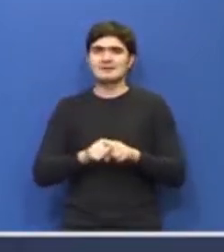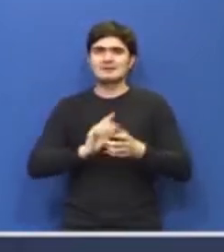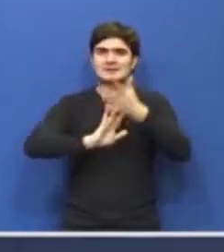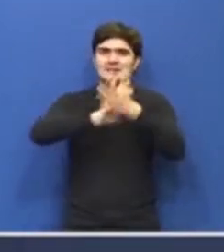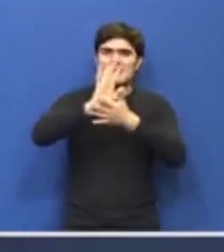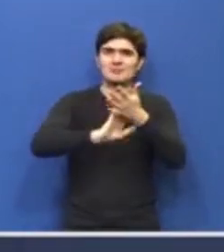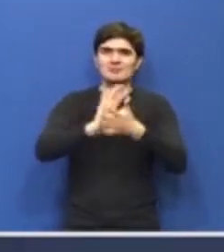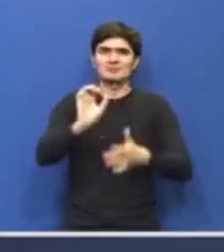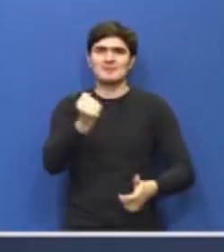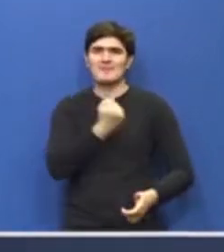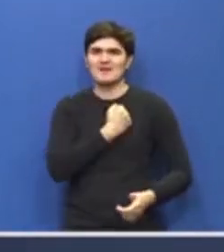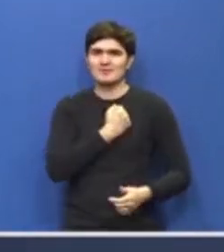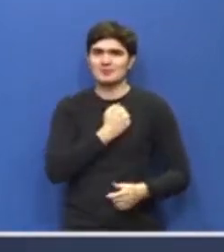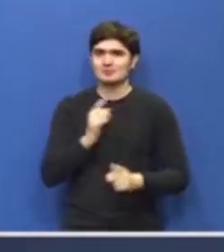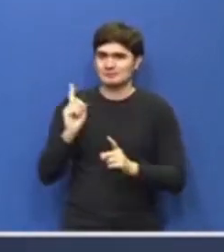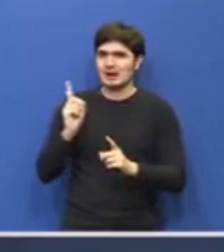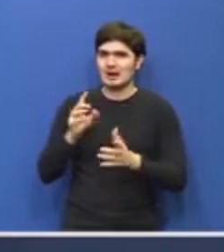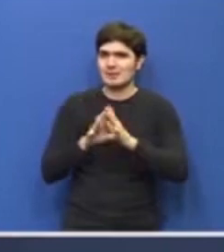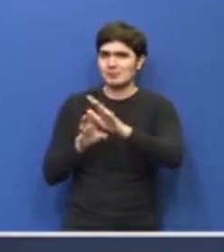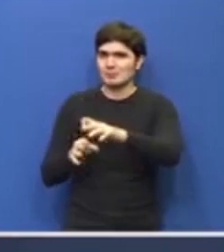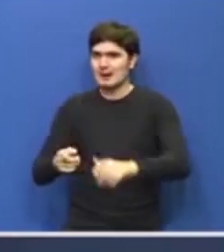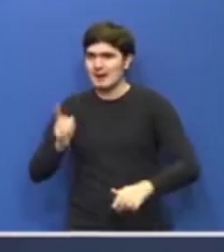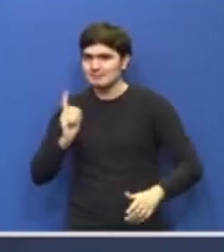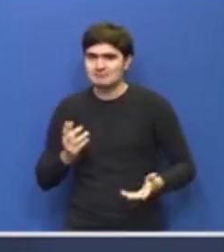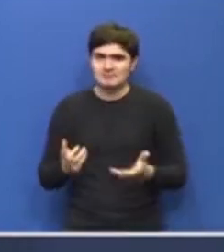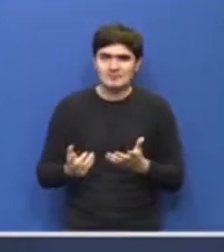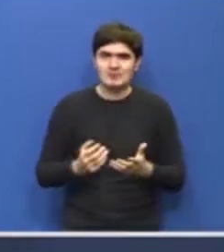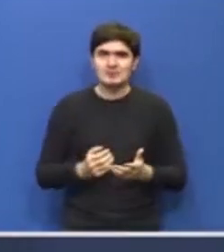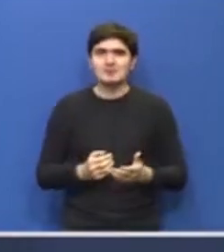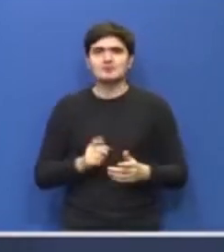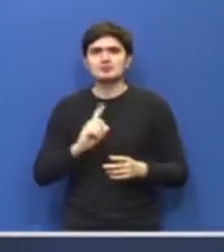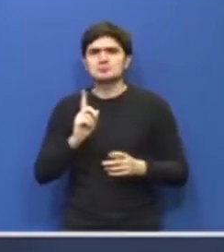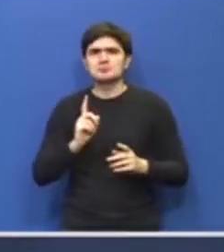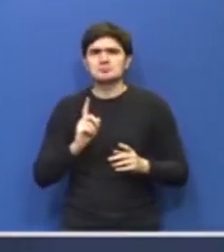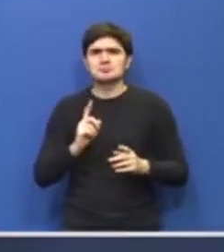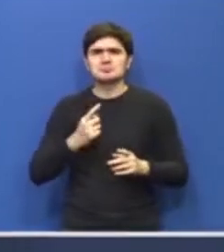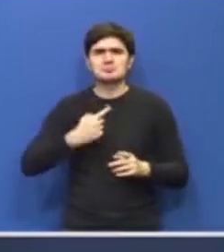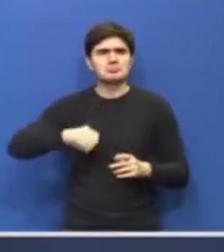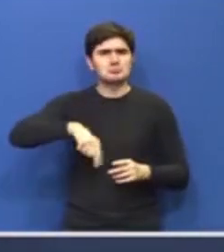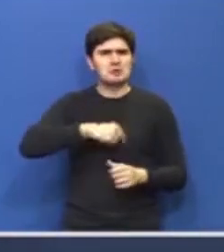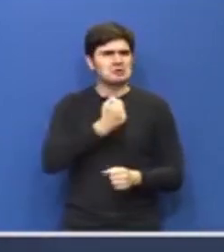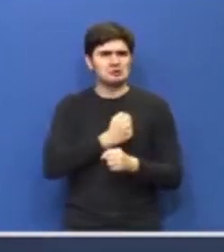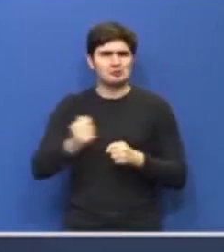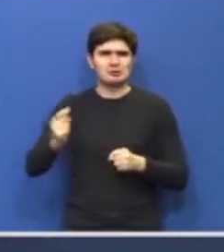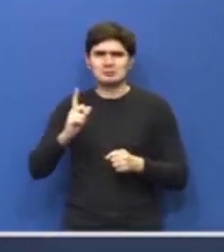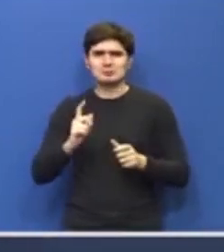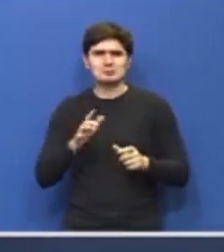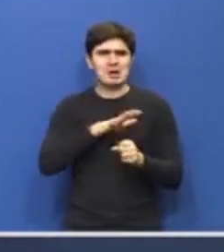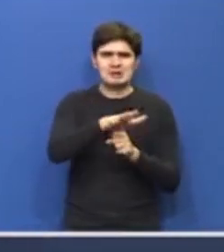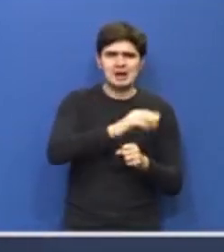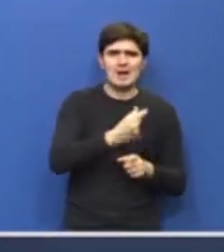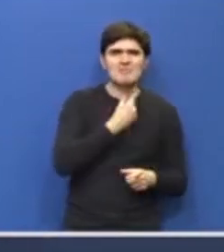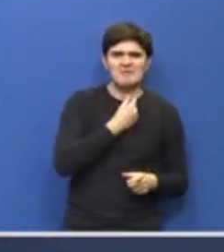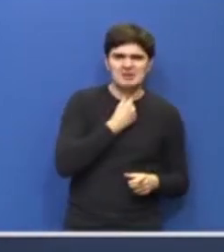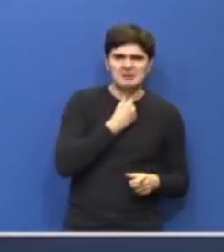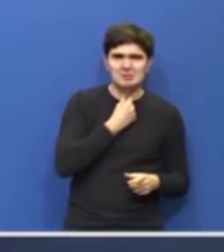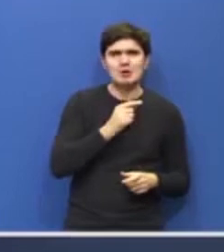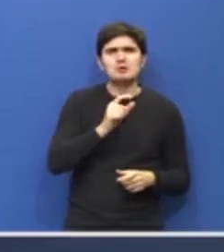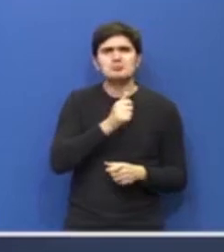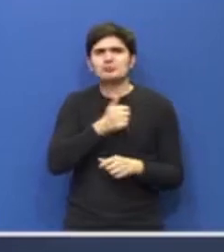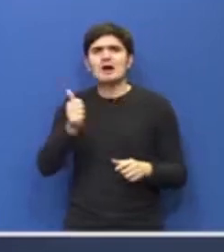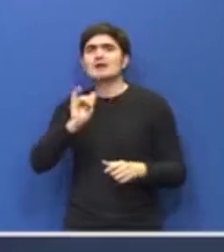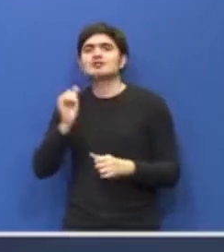spate, dacă cumva pun mâna acolo. Despre asta vorbesc, că nu ne vom îndrepta niciodată împotriva celor care sunt victime, ci împotriva celor care